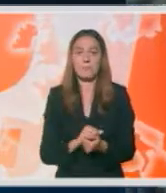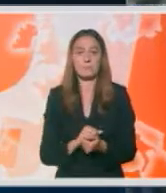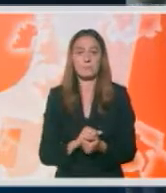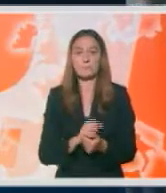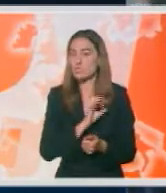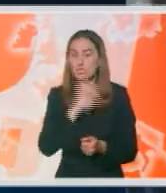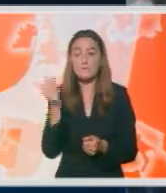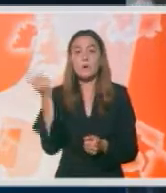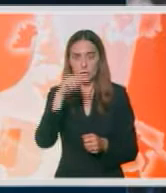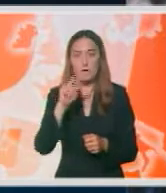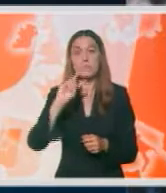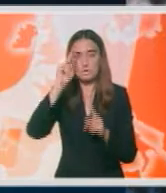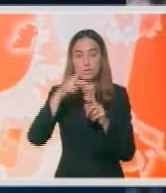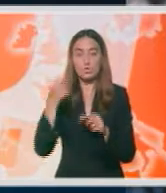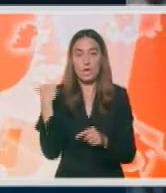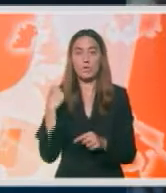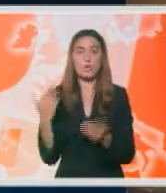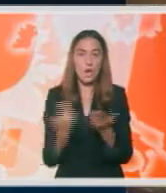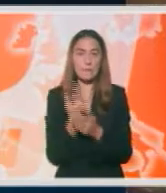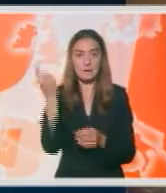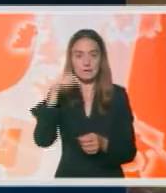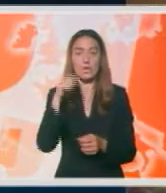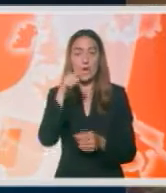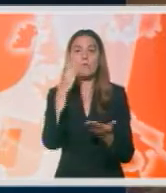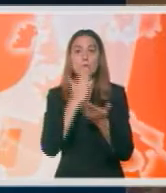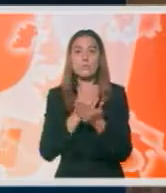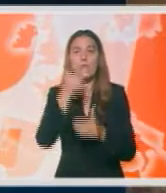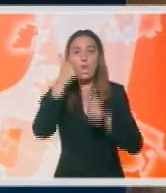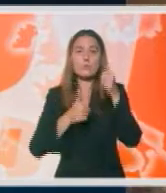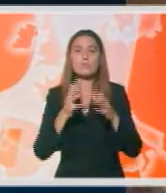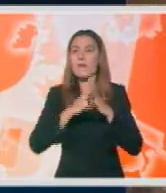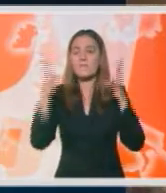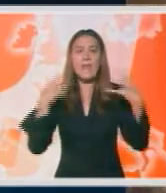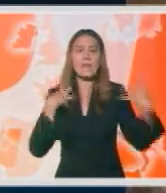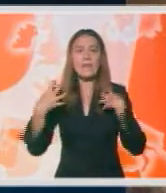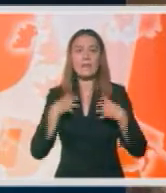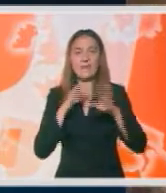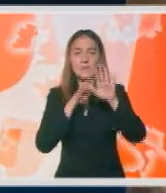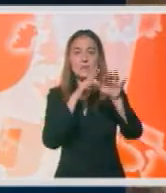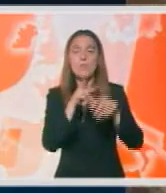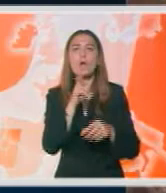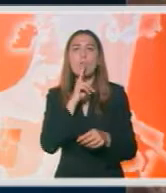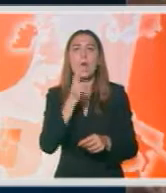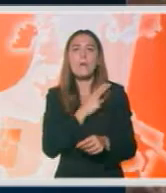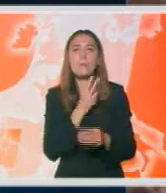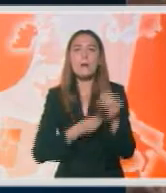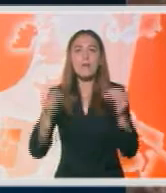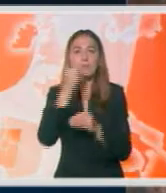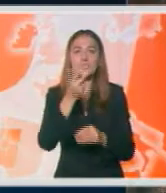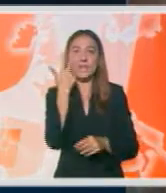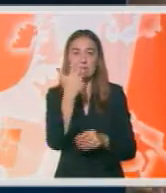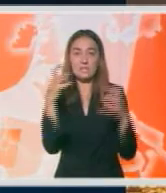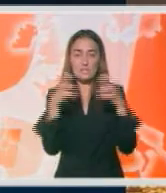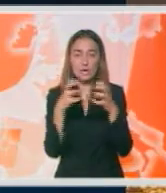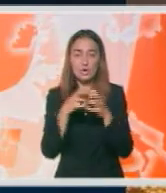Super. Dolazimo i druga godina opet, dolazimo opet. Ovo su bili učesnici velike karnevalske povorke koja je imala više od 30